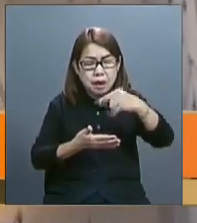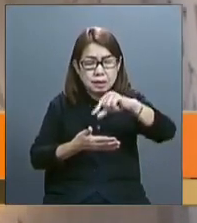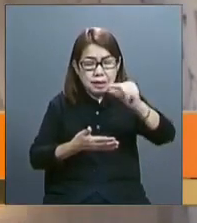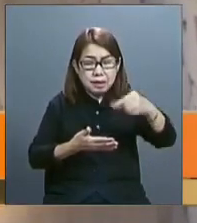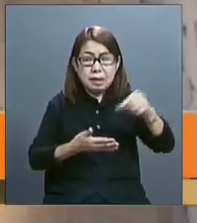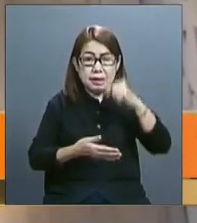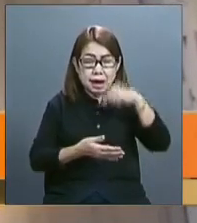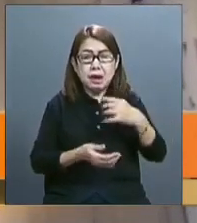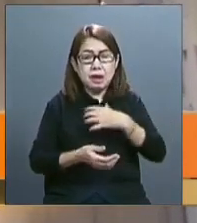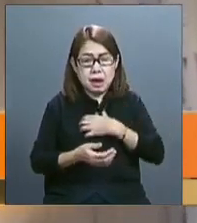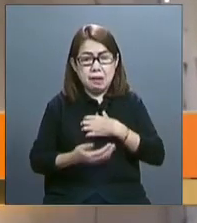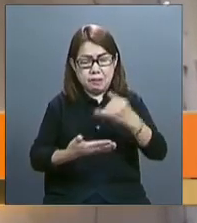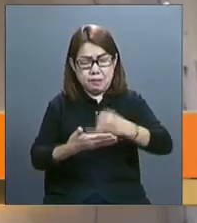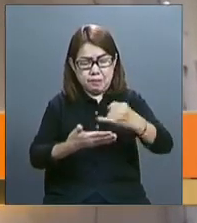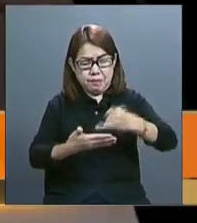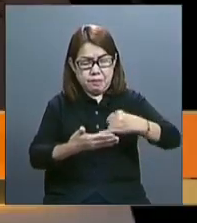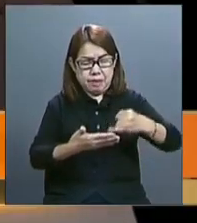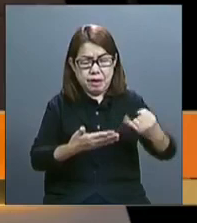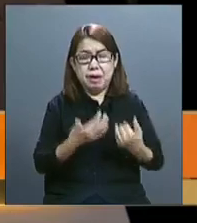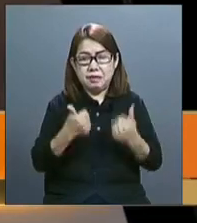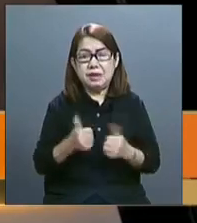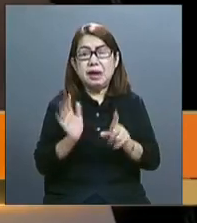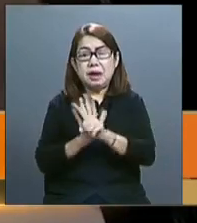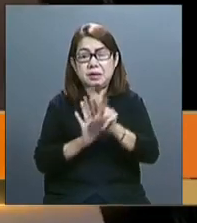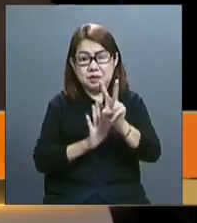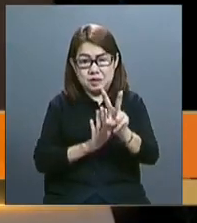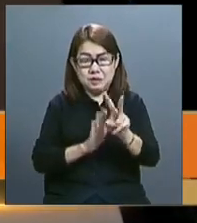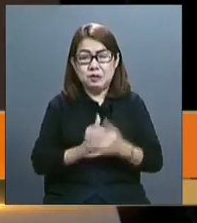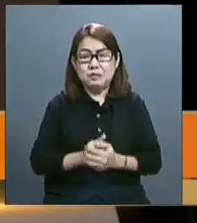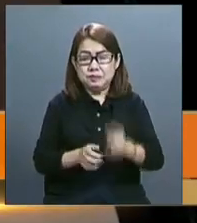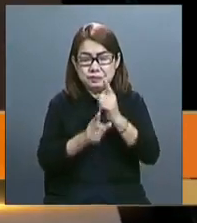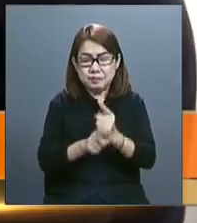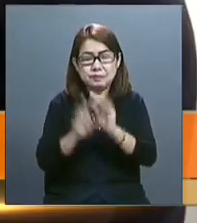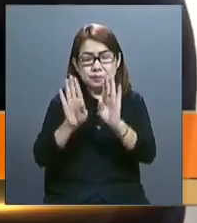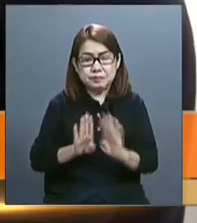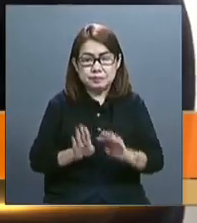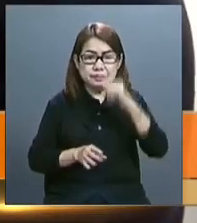เก็ตจัดแสดงในนิทรรศการเดี่ยวครั้งที่2ถอดรหัสศิลปะไทย